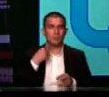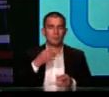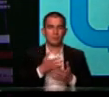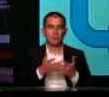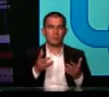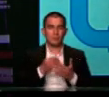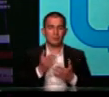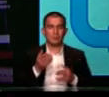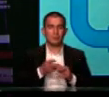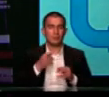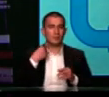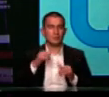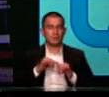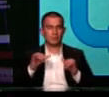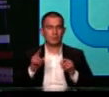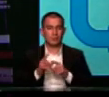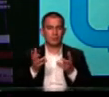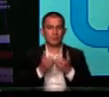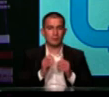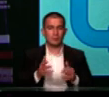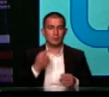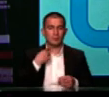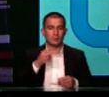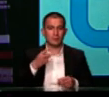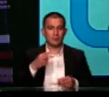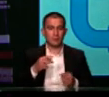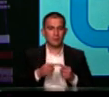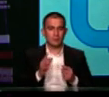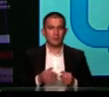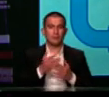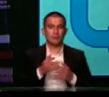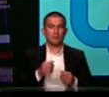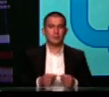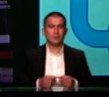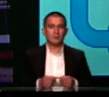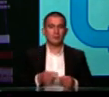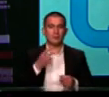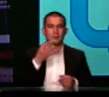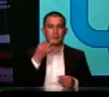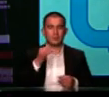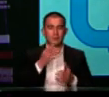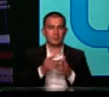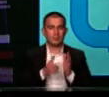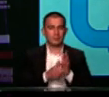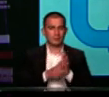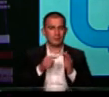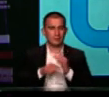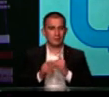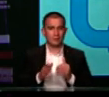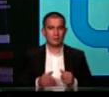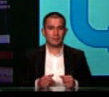son ayirib ko'paytmalari hisoblanadi va u 20 ga teng. Masala shartiga ko'ra y ni 7 deb olamiz